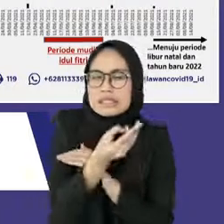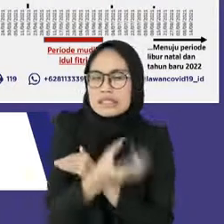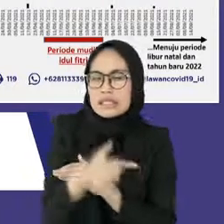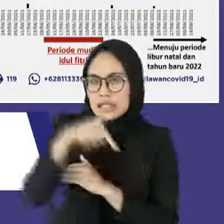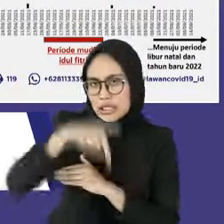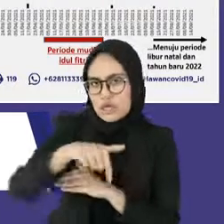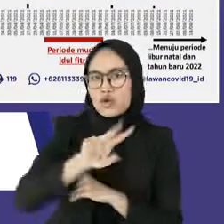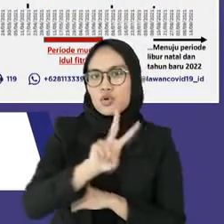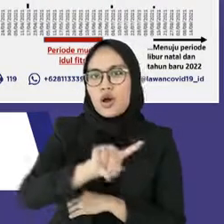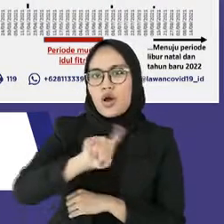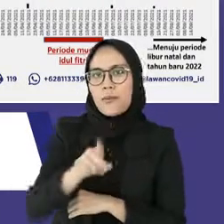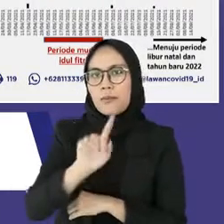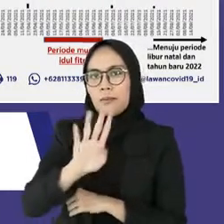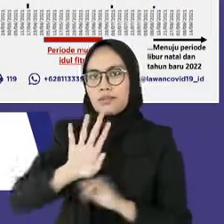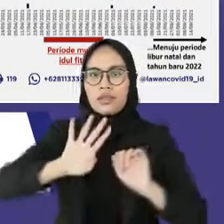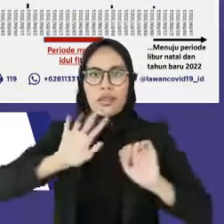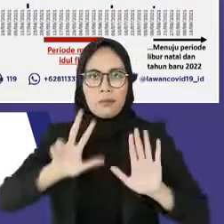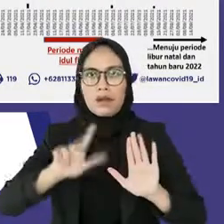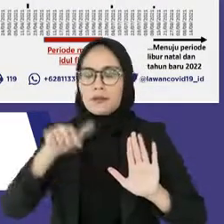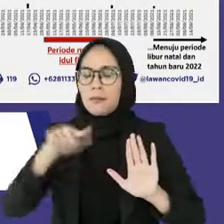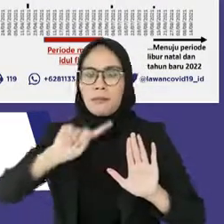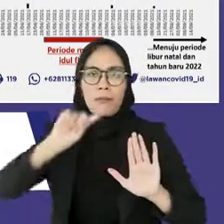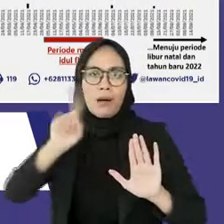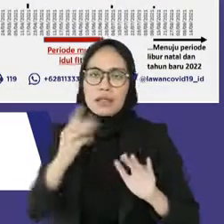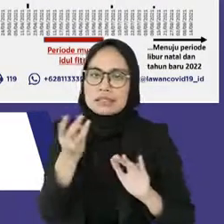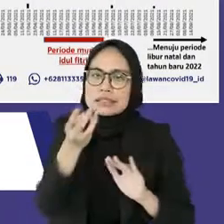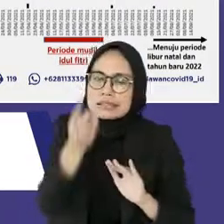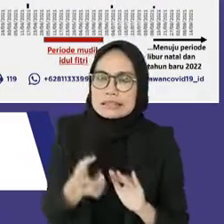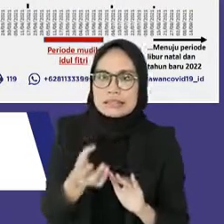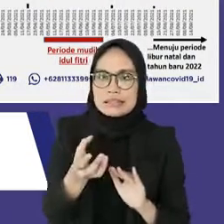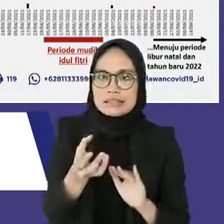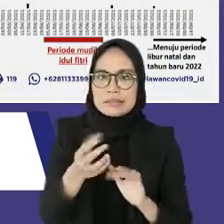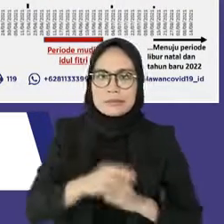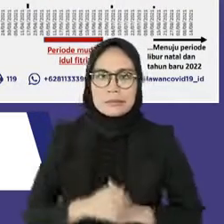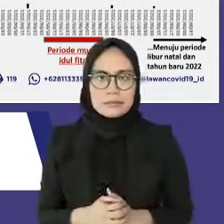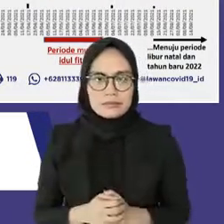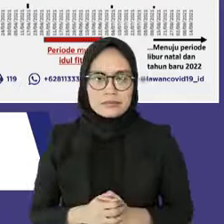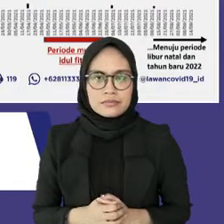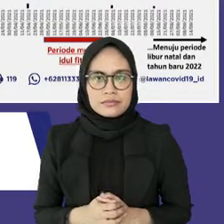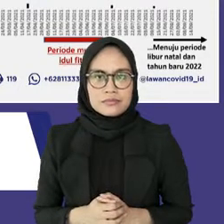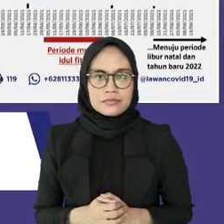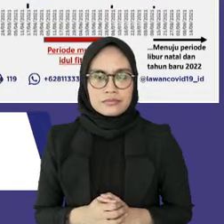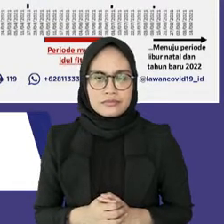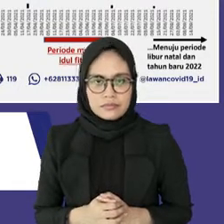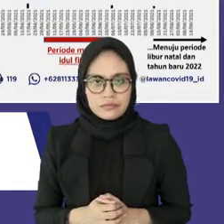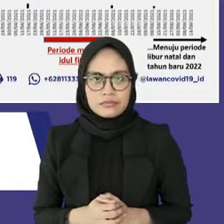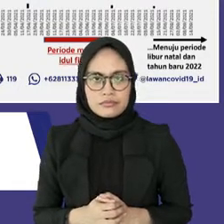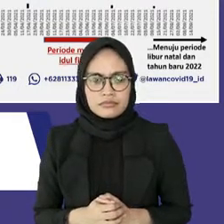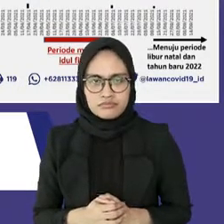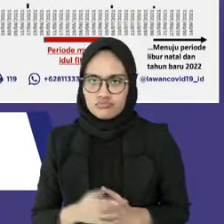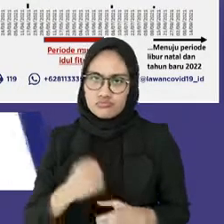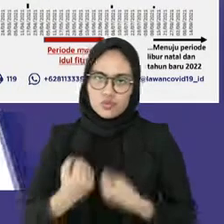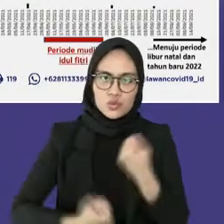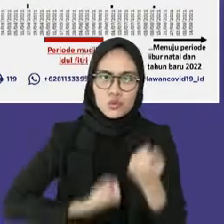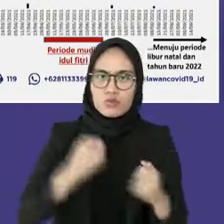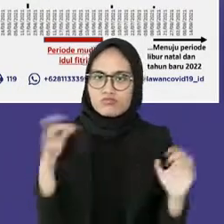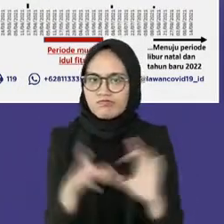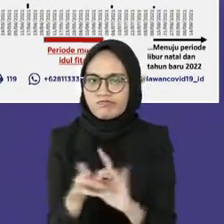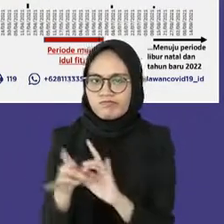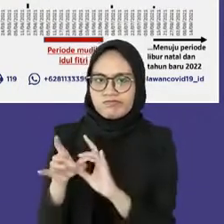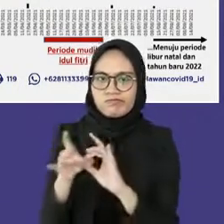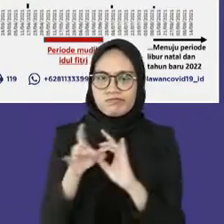sepanjang pandemi Hai dengan segala perbaikan pada berbagai indikator penanganan konflik 19 di Indonesia